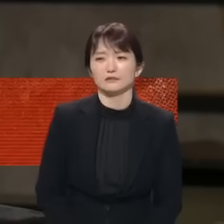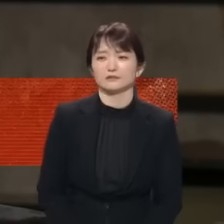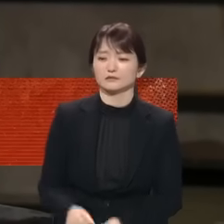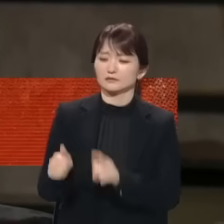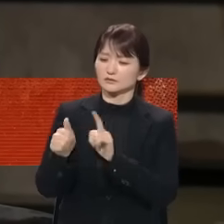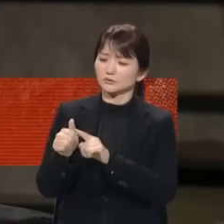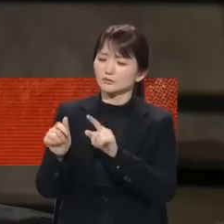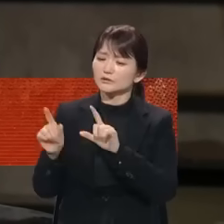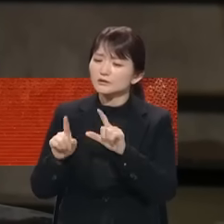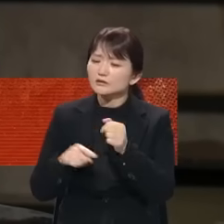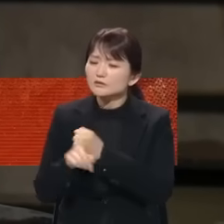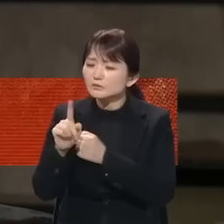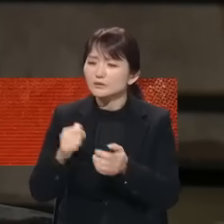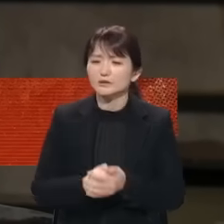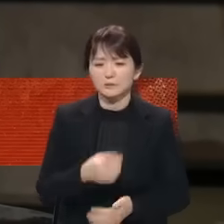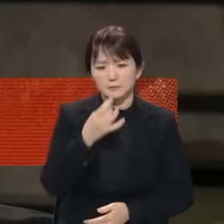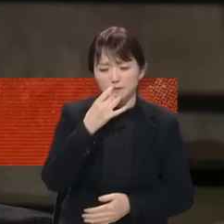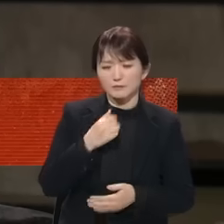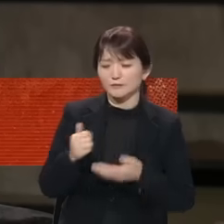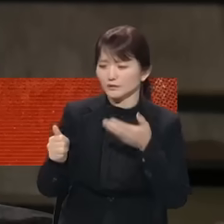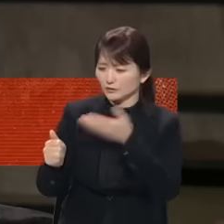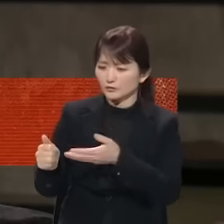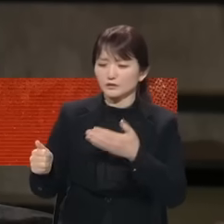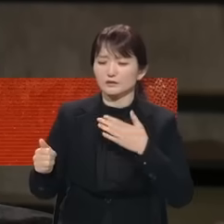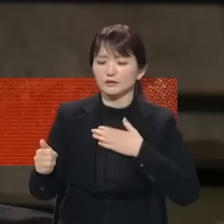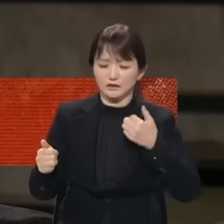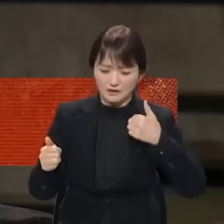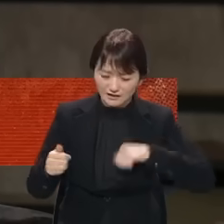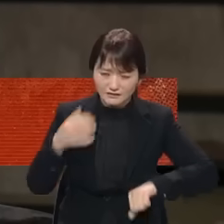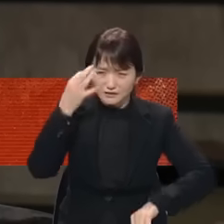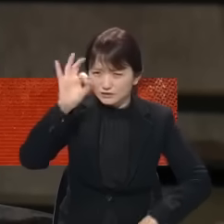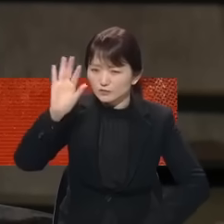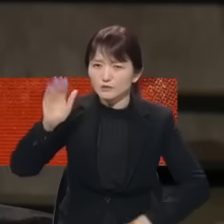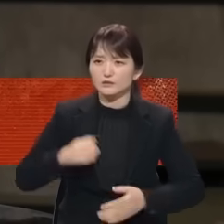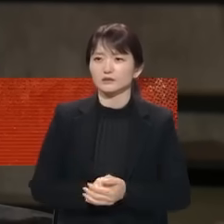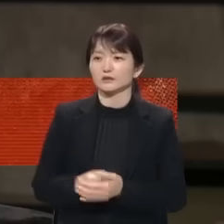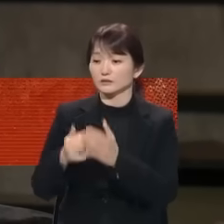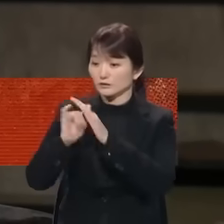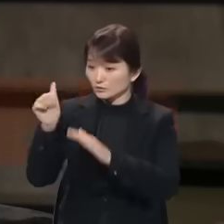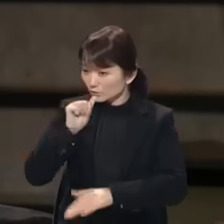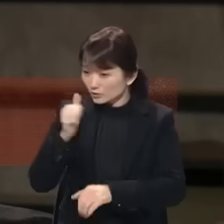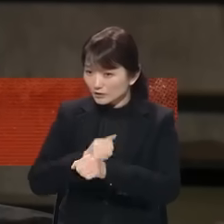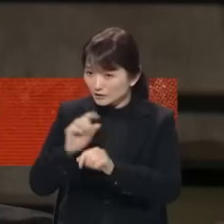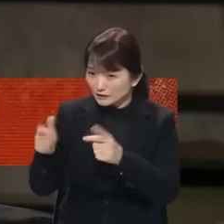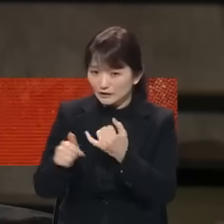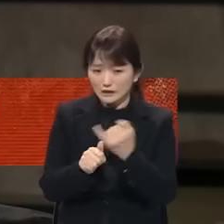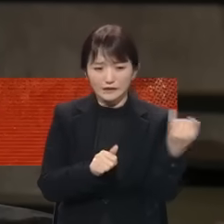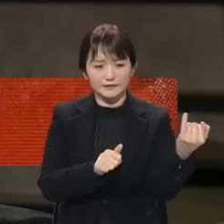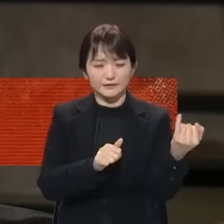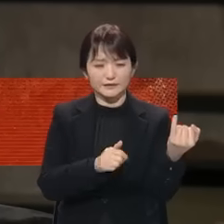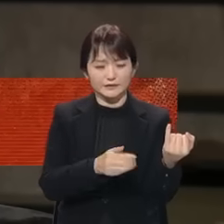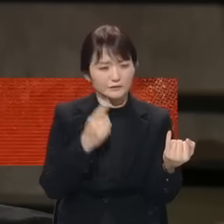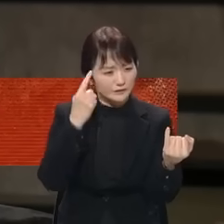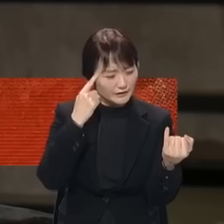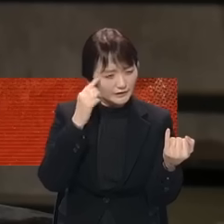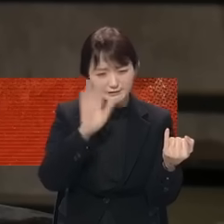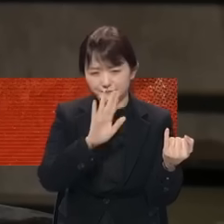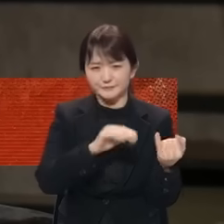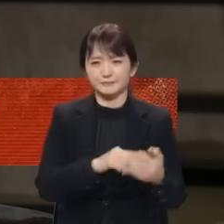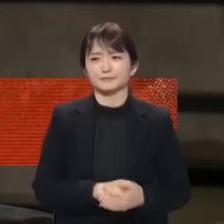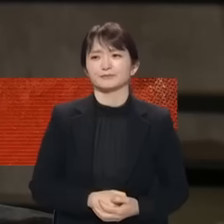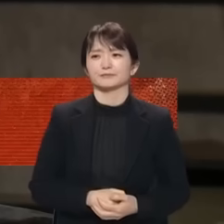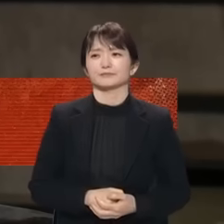살아야 됩니까 반만 해주고 내 아이도 인정해 주지 않고 가족한테 소개도 안 한다는 건 내 대접을 조금도 안 하는 거잖아요